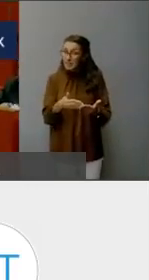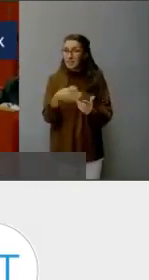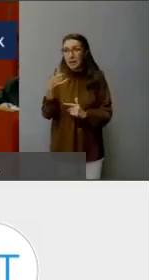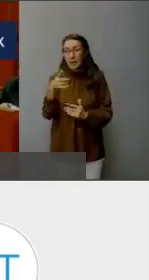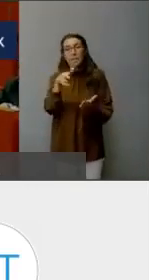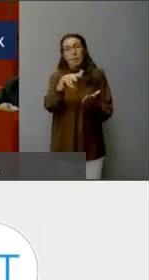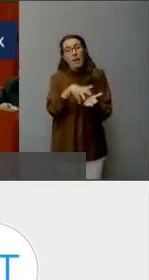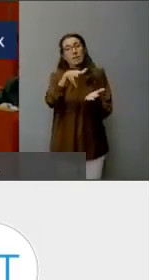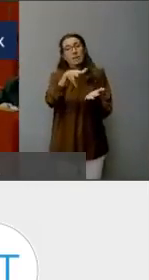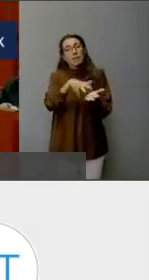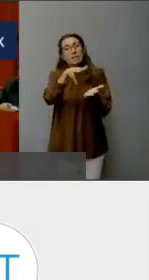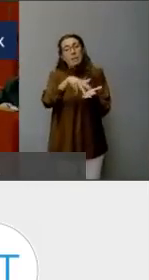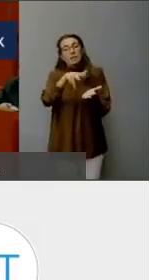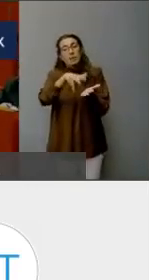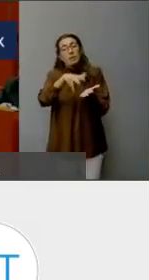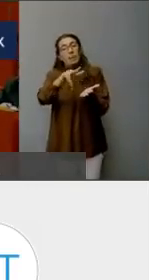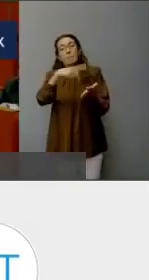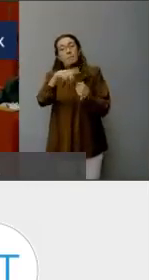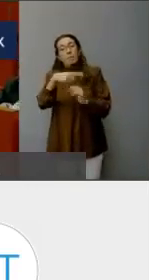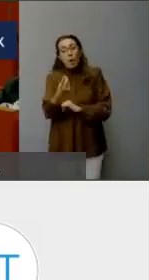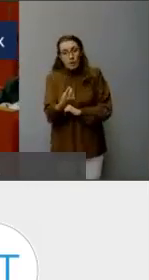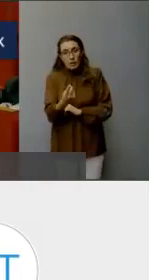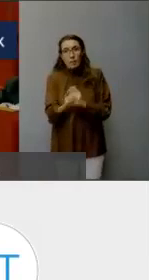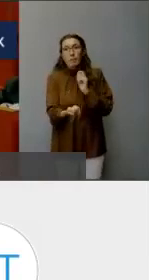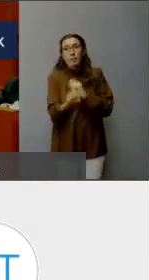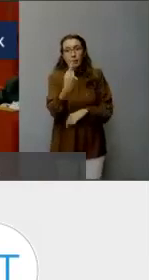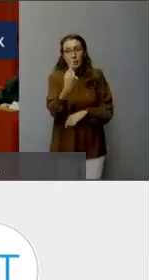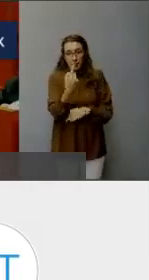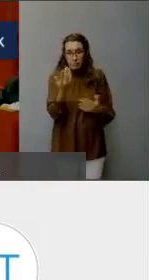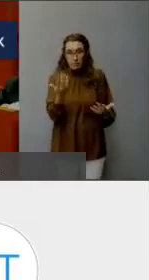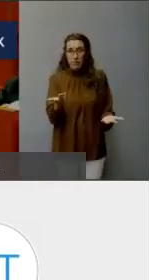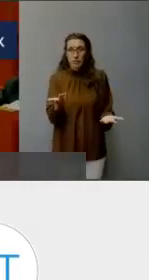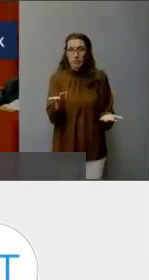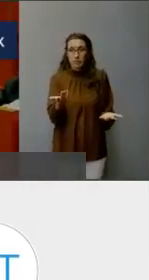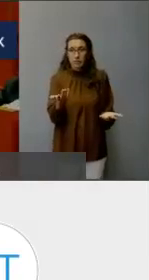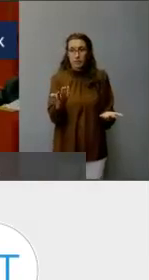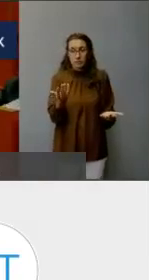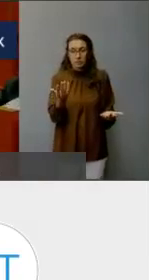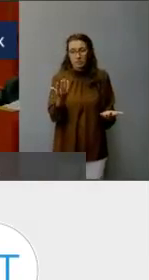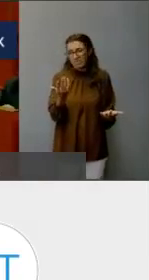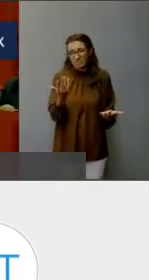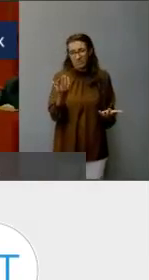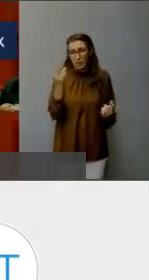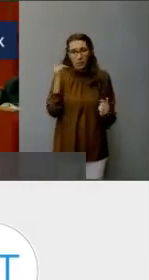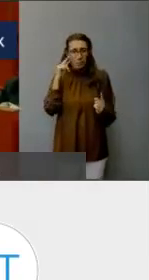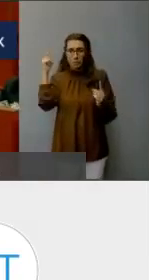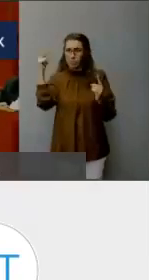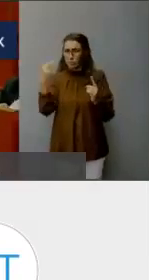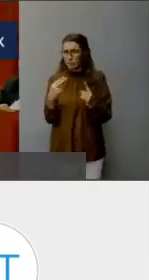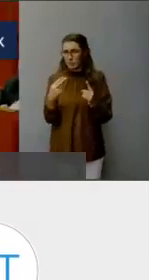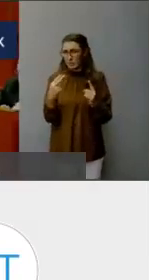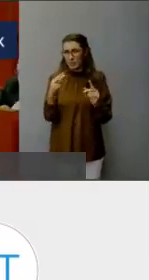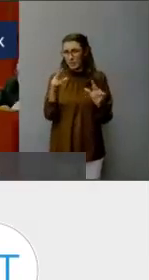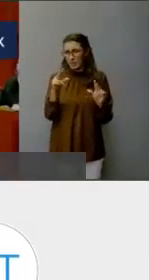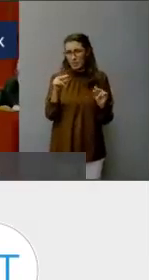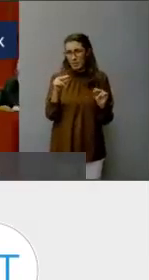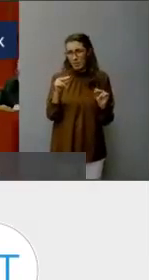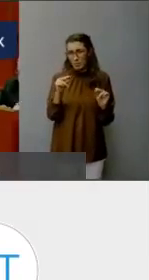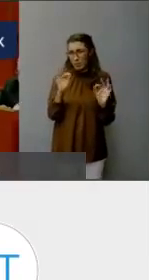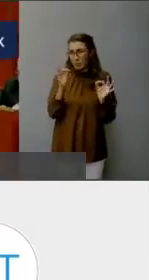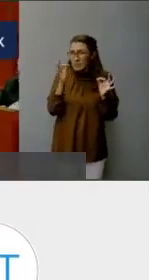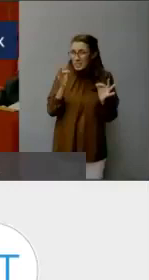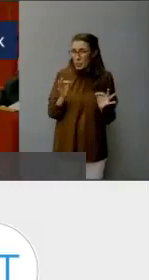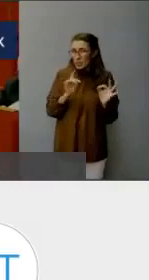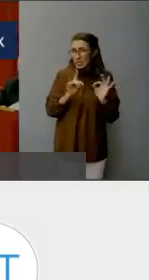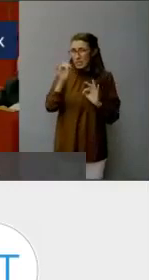a la situazione reale e alla prospettiva che si vuole dare alla nostra città anche in termini di sicurezza idrogeologica